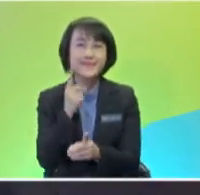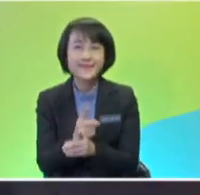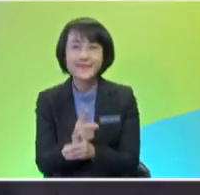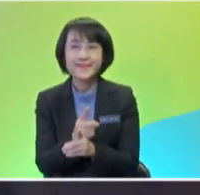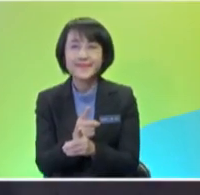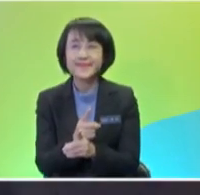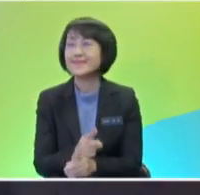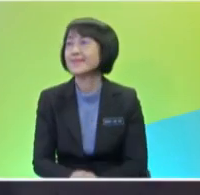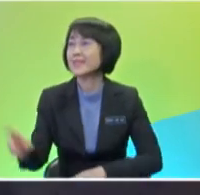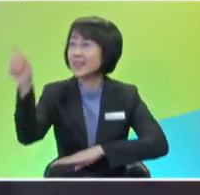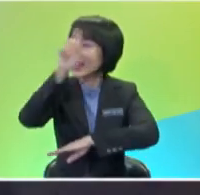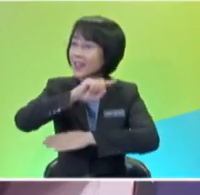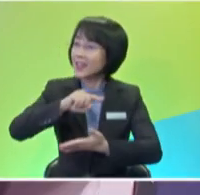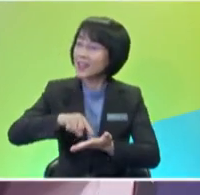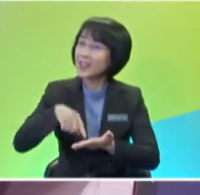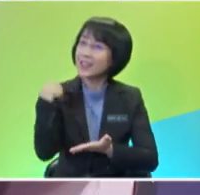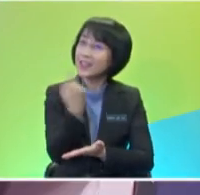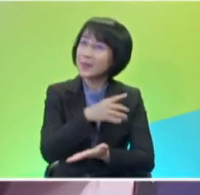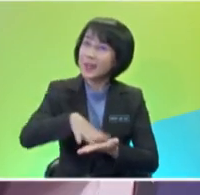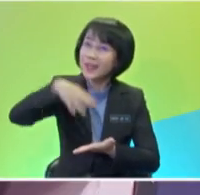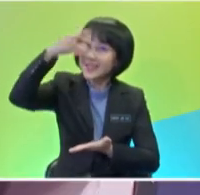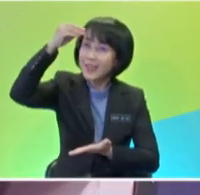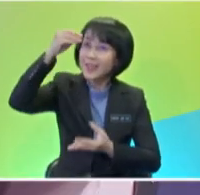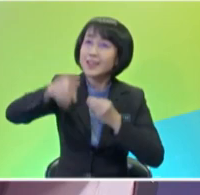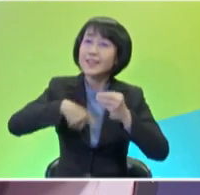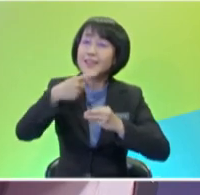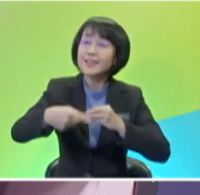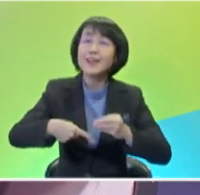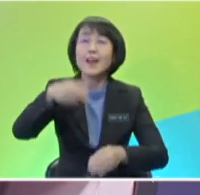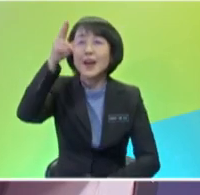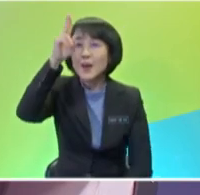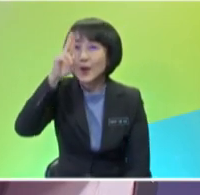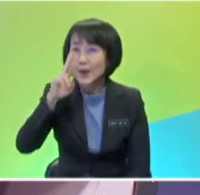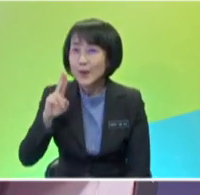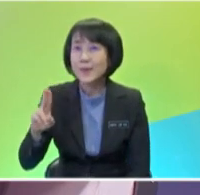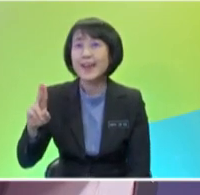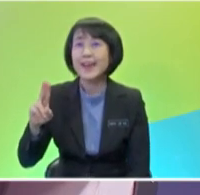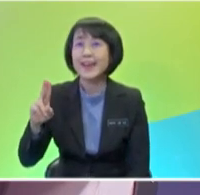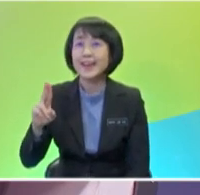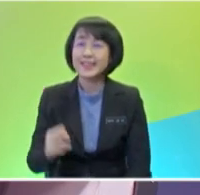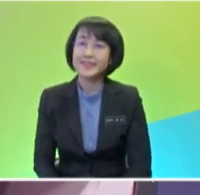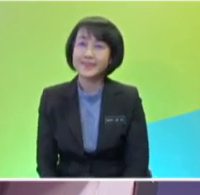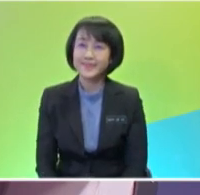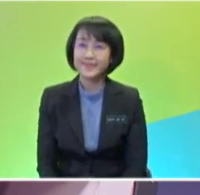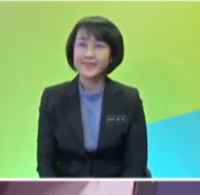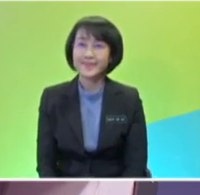pada kali ini kita akan mempelajari tentang nilai hormat oke bagi